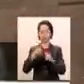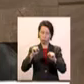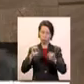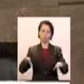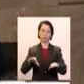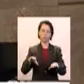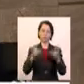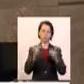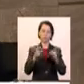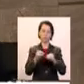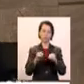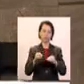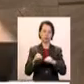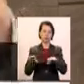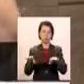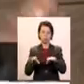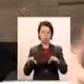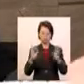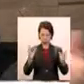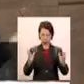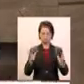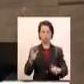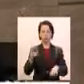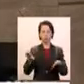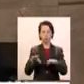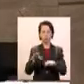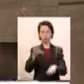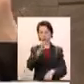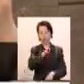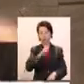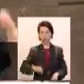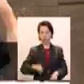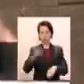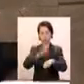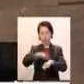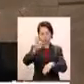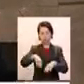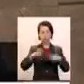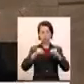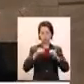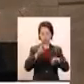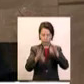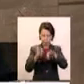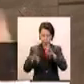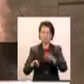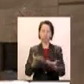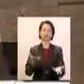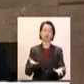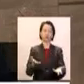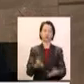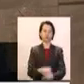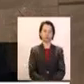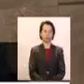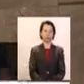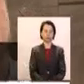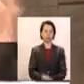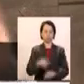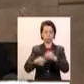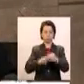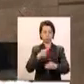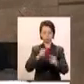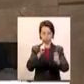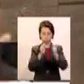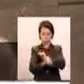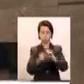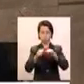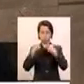tu, baru you buat AGM, you boleh panggil mesyuarat, pilih yang sebenarnya. Selain itu, mengenai